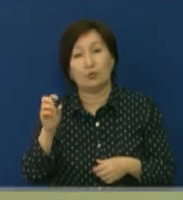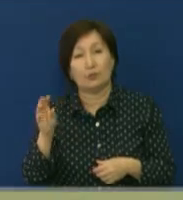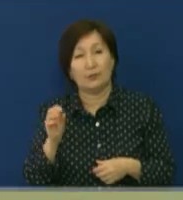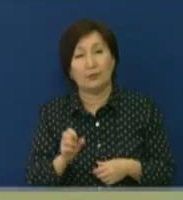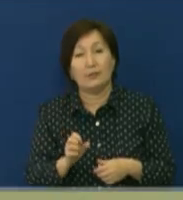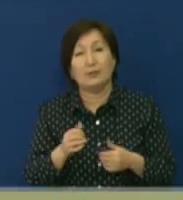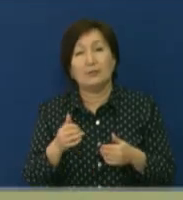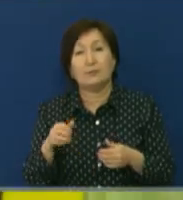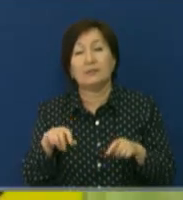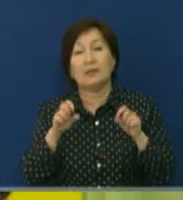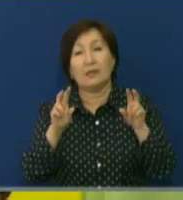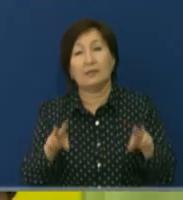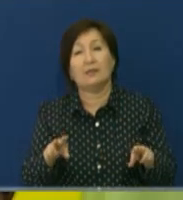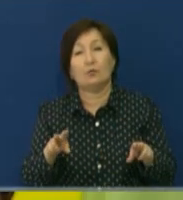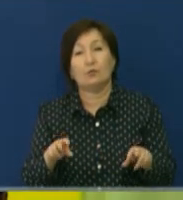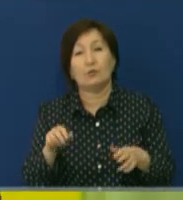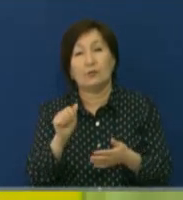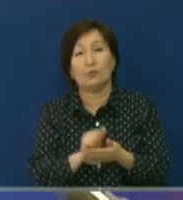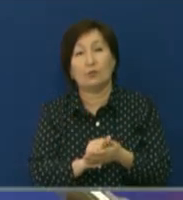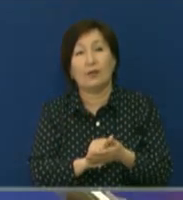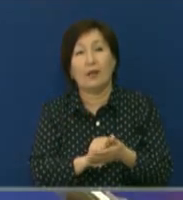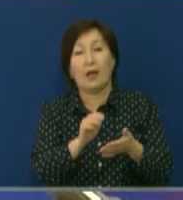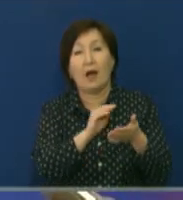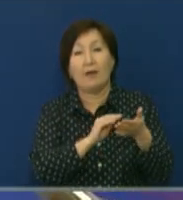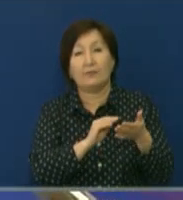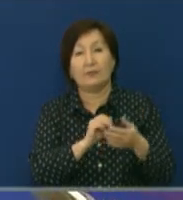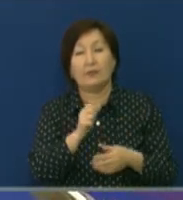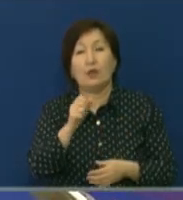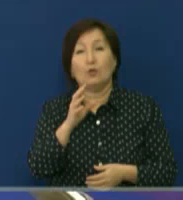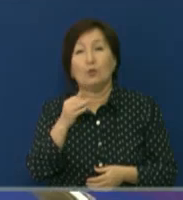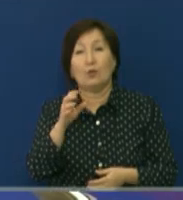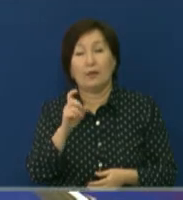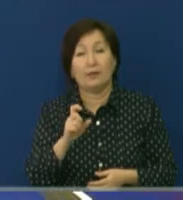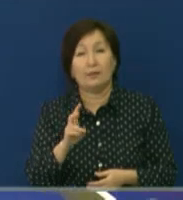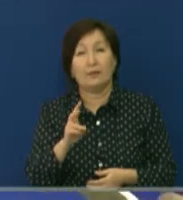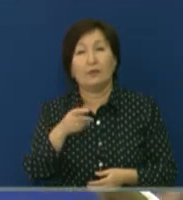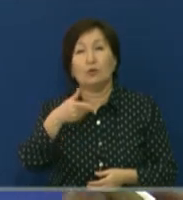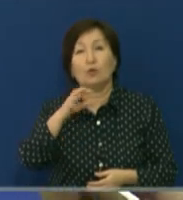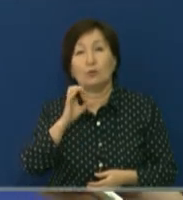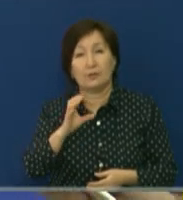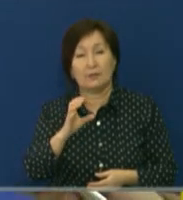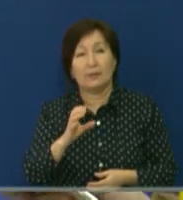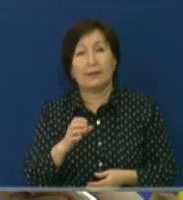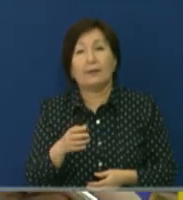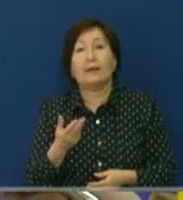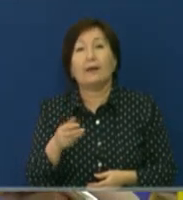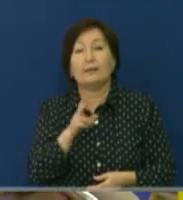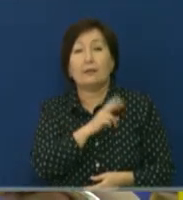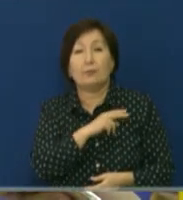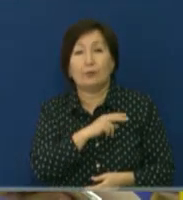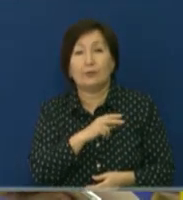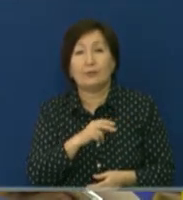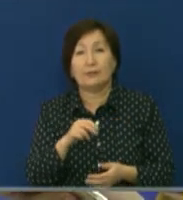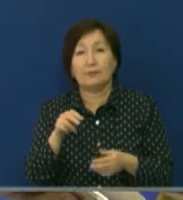к установке тренажера пришел его автор йохан груз с тренажерами положи мужа вам как работать с этим тренажером будут